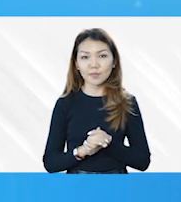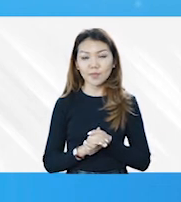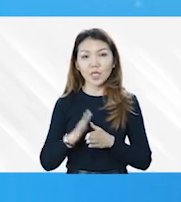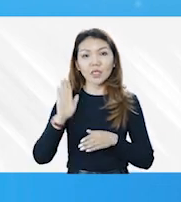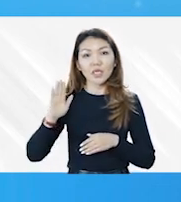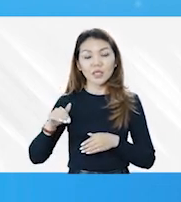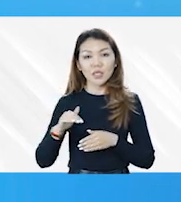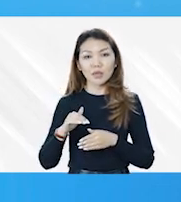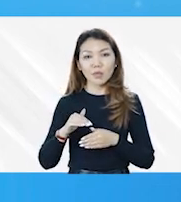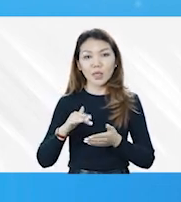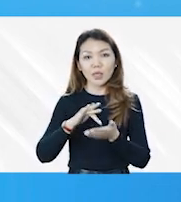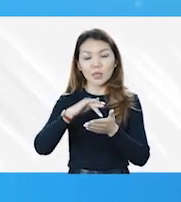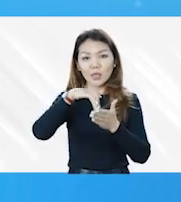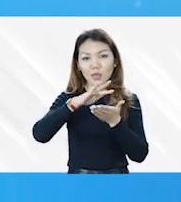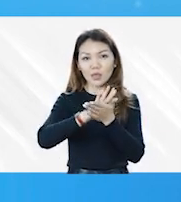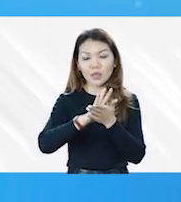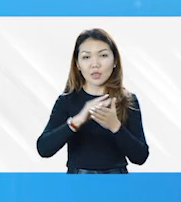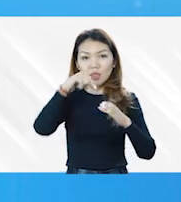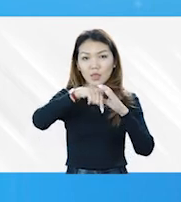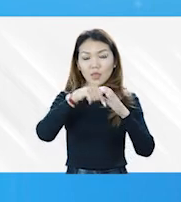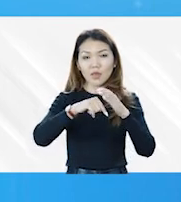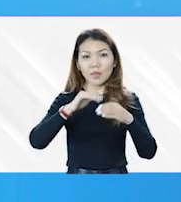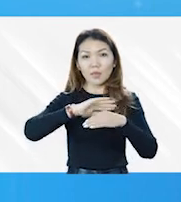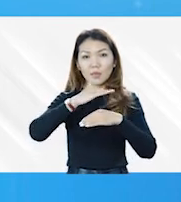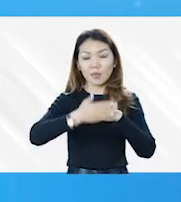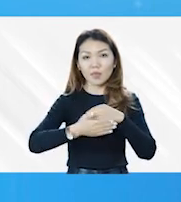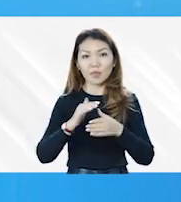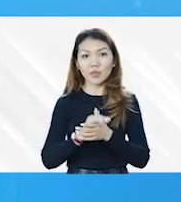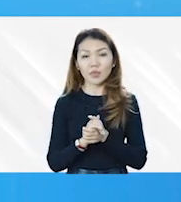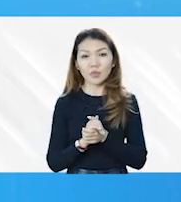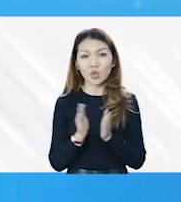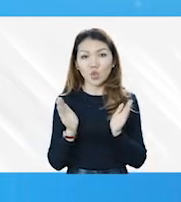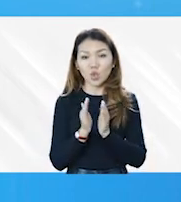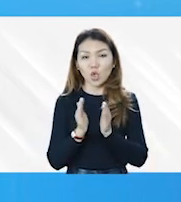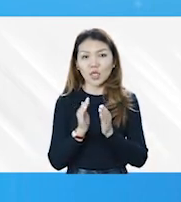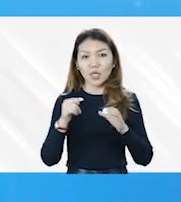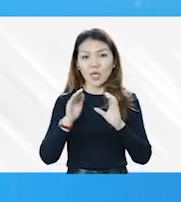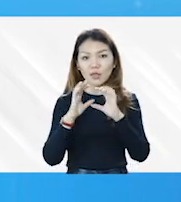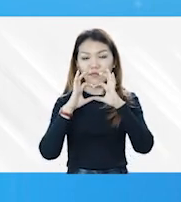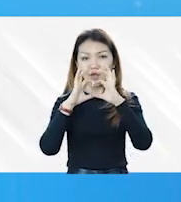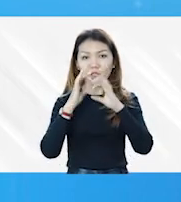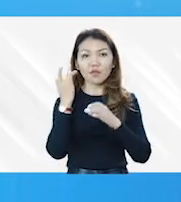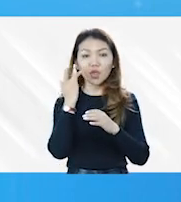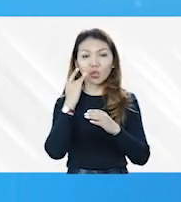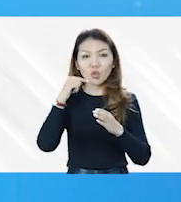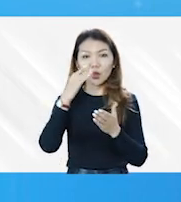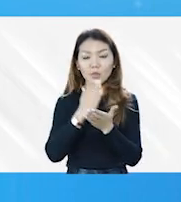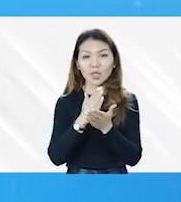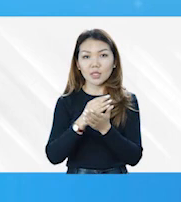Затем на дне раны появляется крохотное отверстие, внутри которого спрятана яйцеклетка.